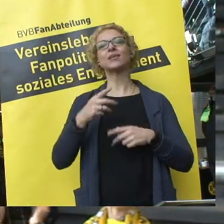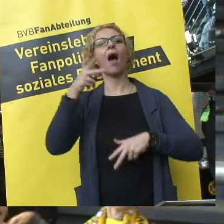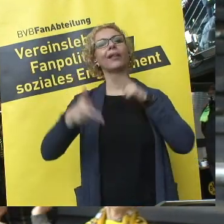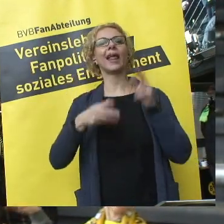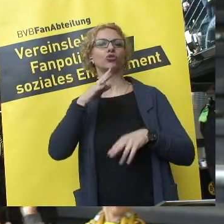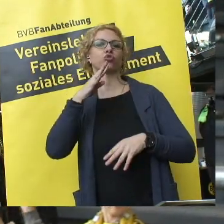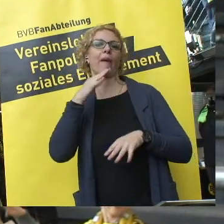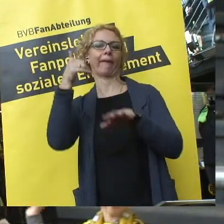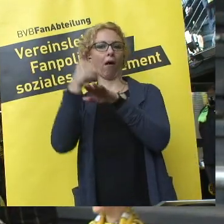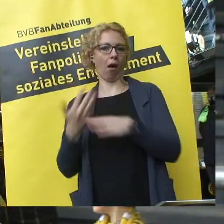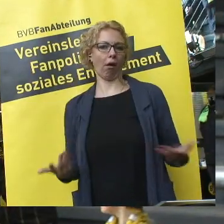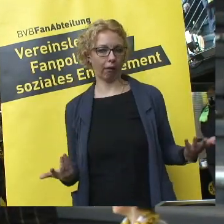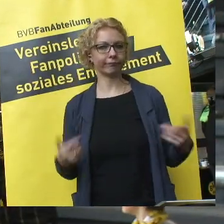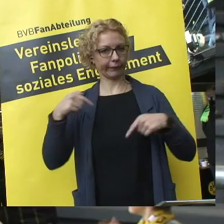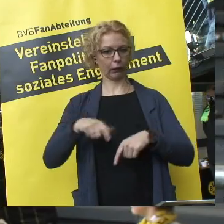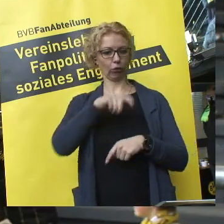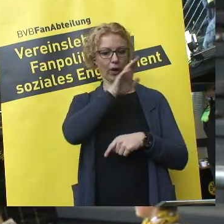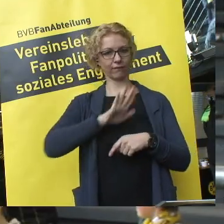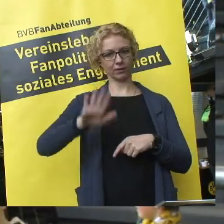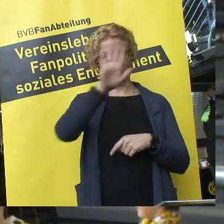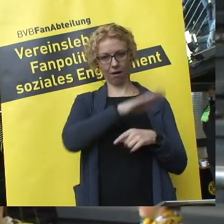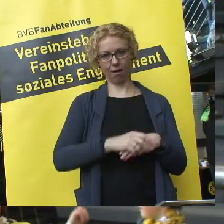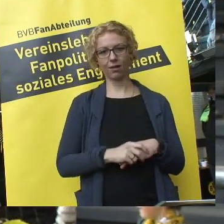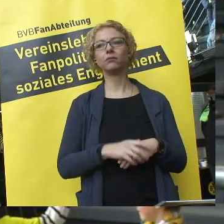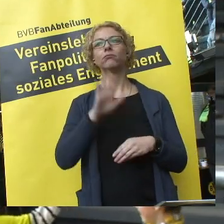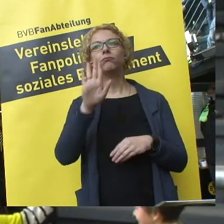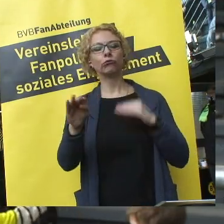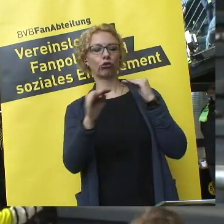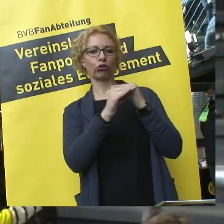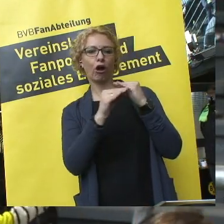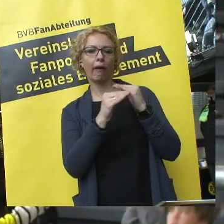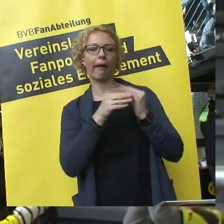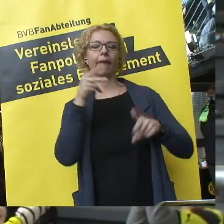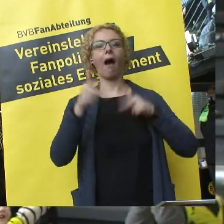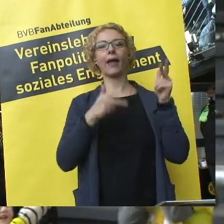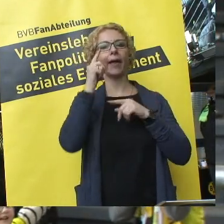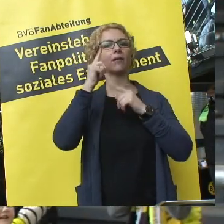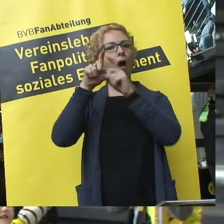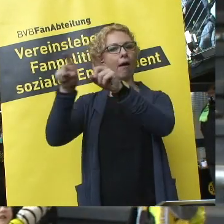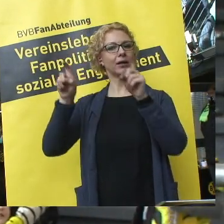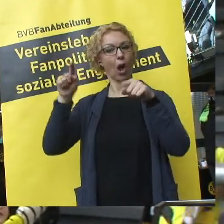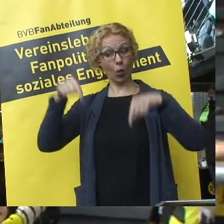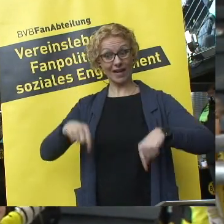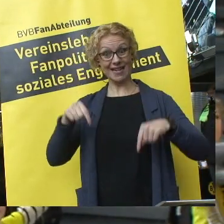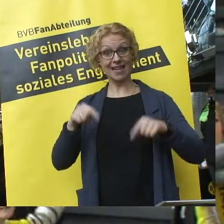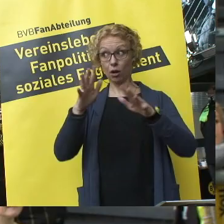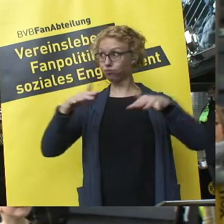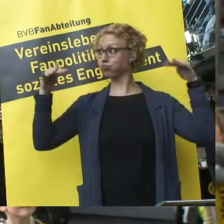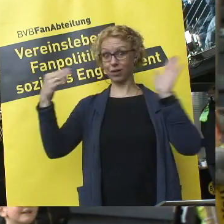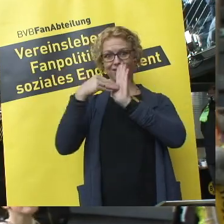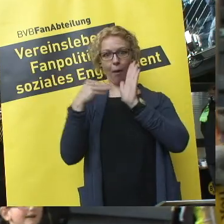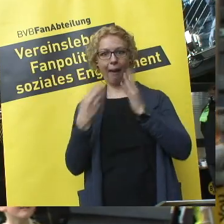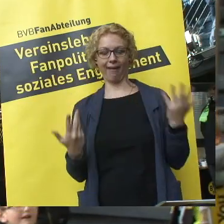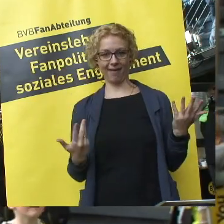Athletensprecherin bei den Special Olympics in NRW. Stefanie, heute seine Kollegen aus dem Athletenrat auch im ganzen Stadion verteilt,